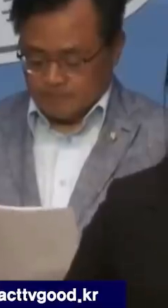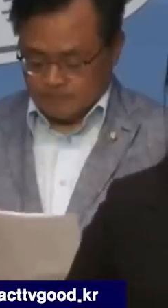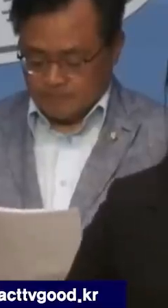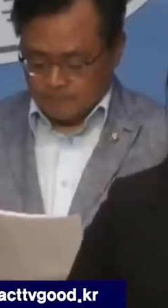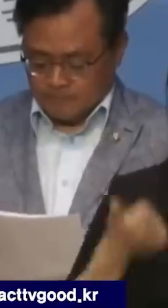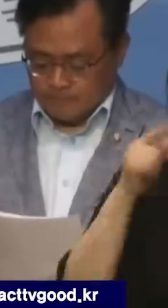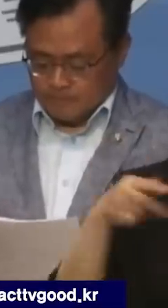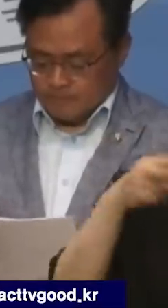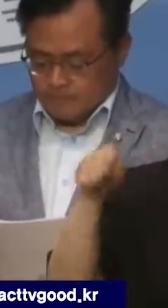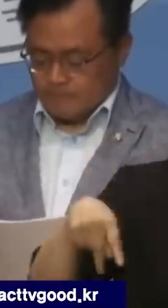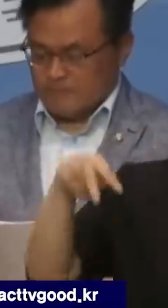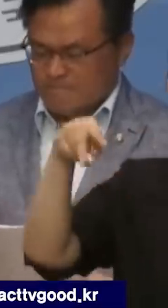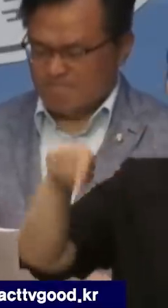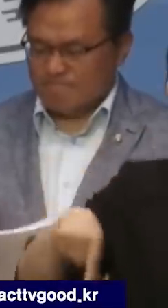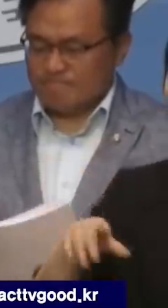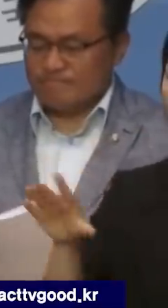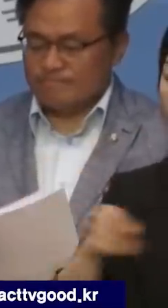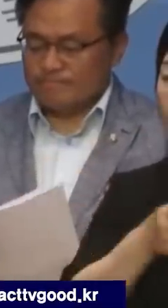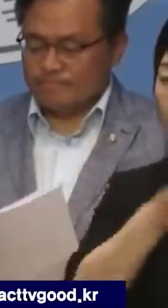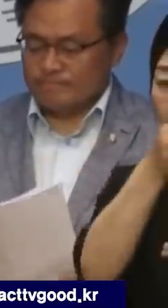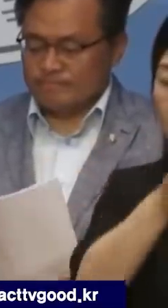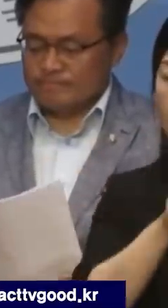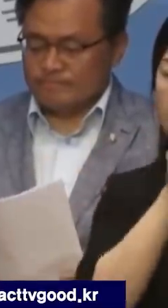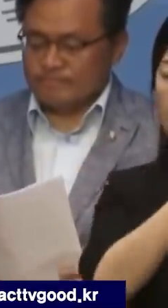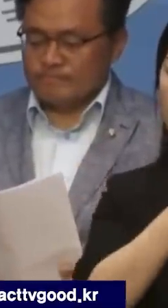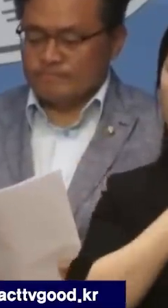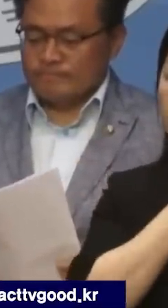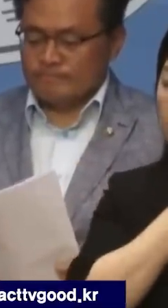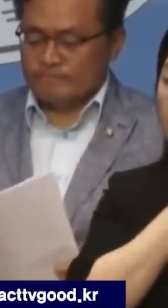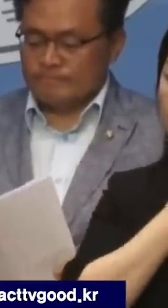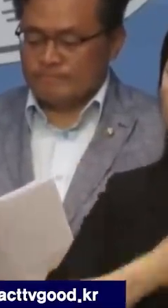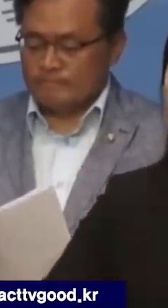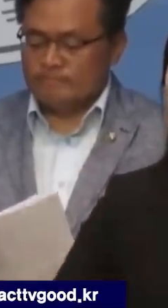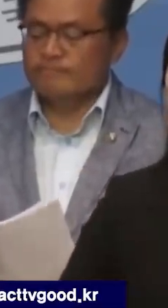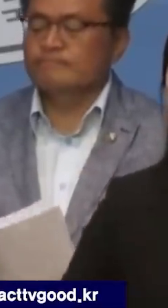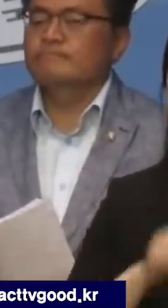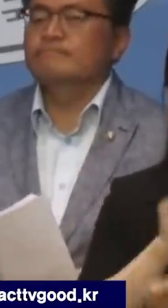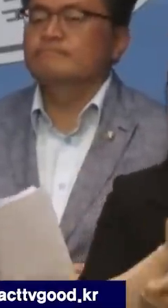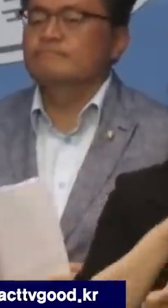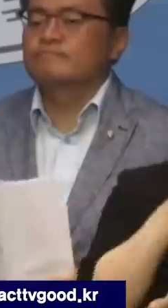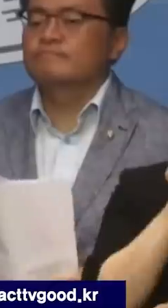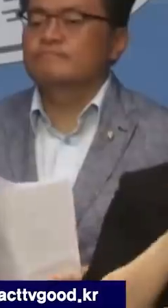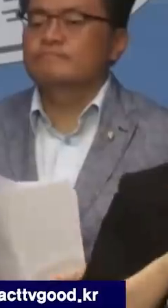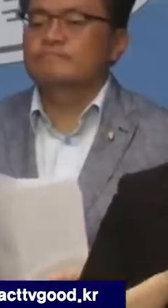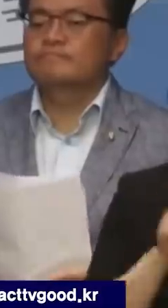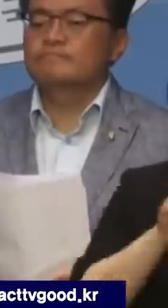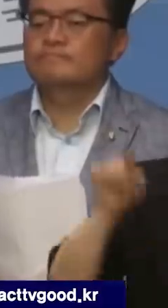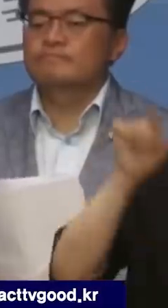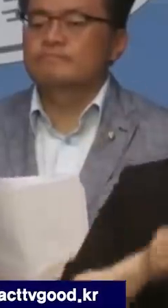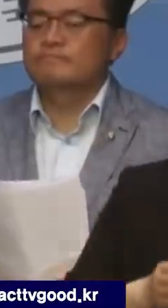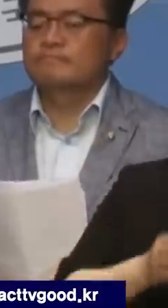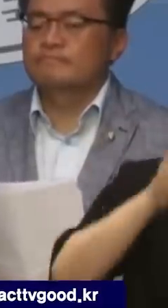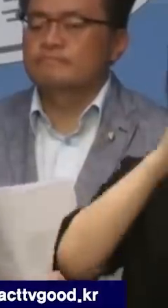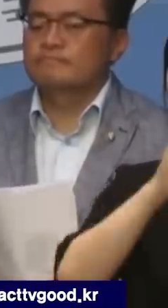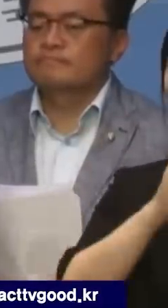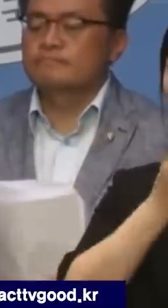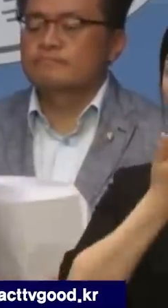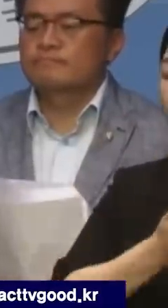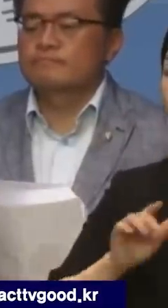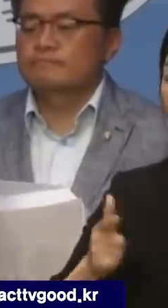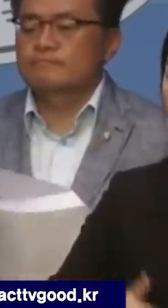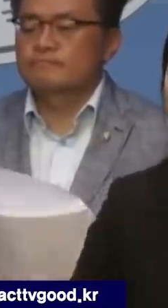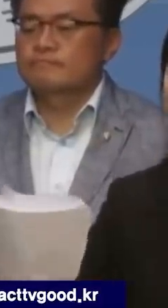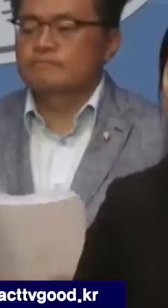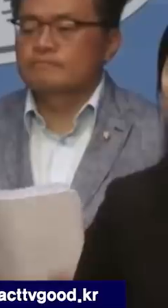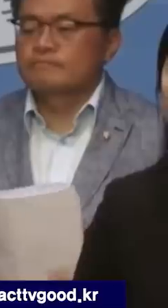한덕수 총리한테 말씀드리고 싶습니다. 오염수 1리터 마시는 게 중요한 게 아닙니다.